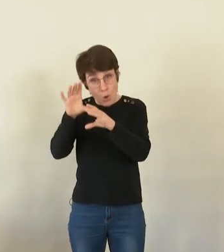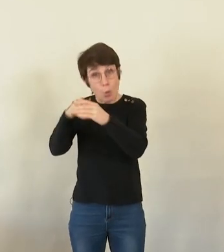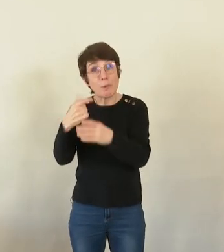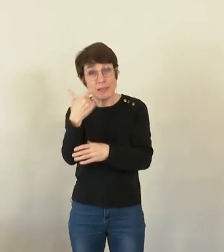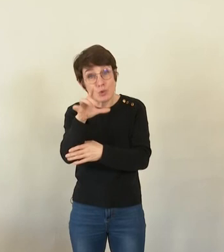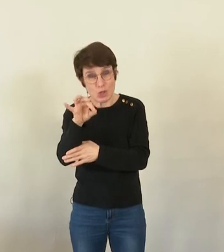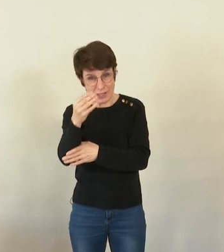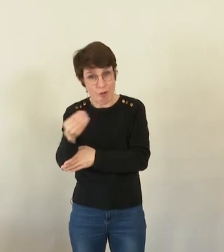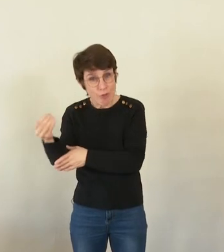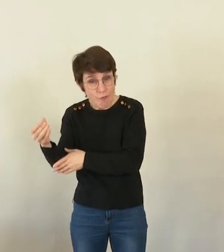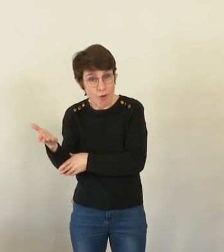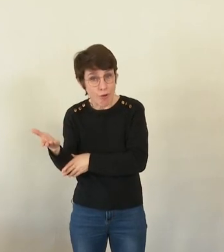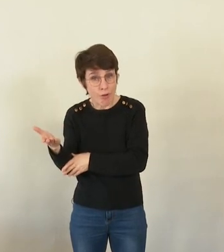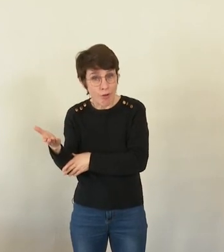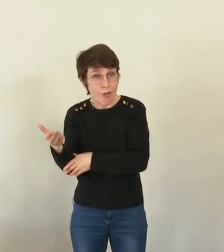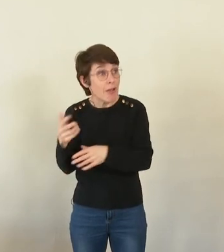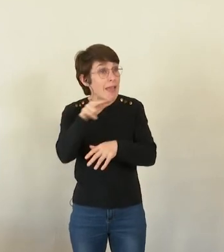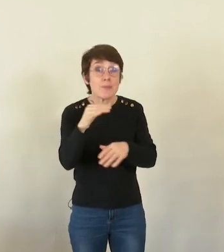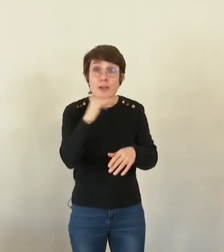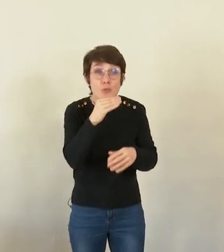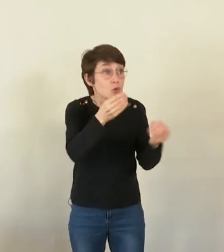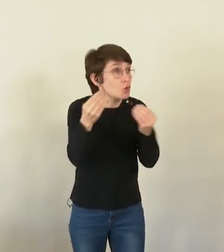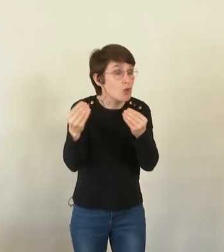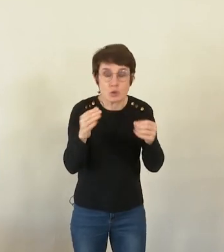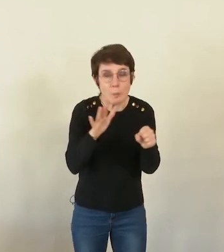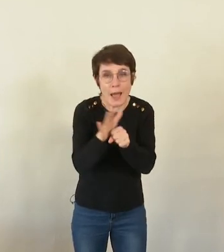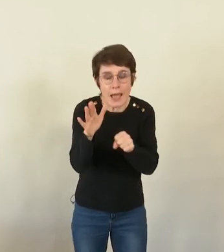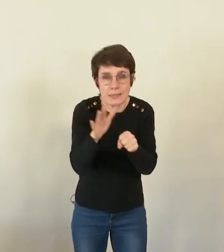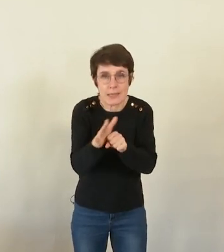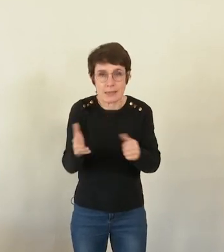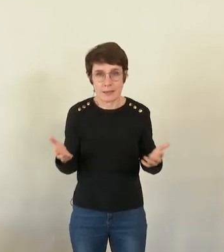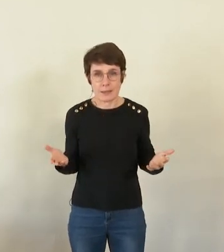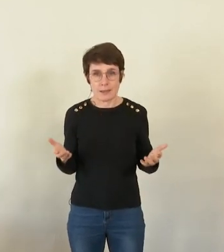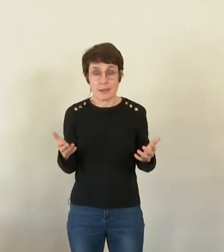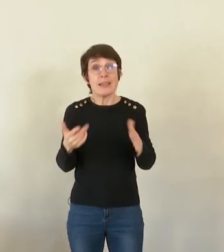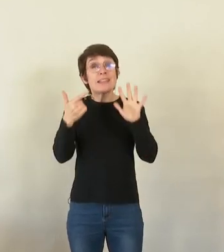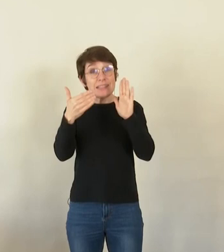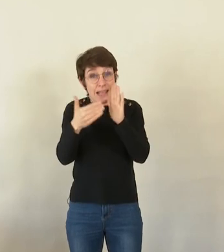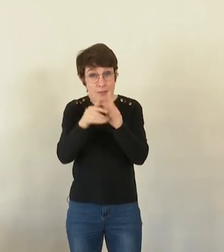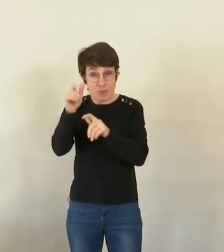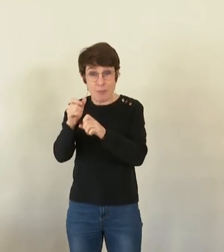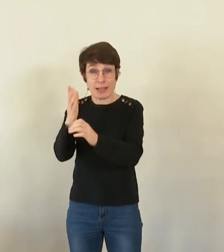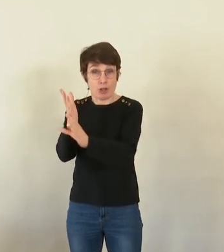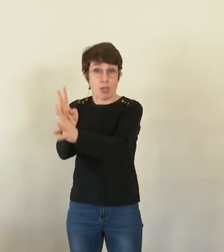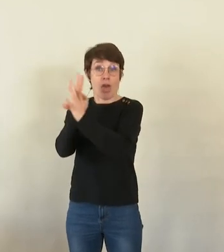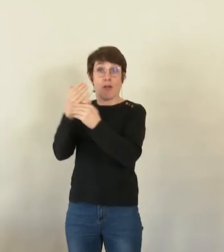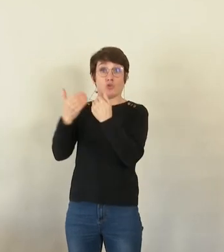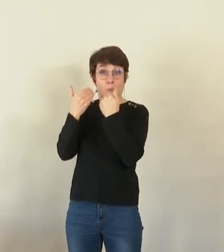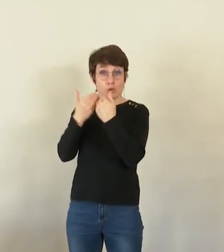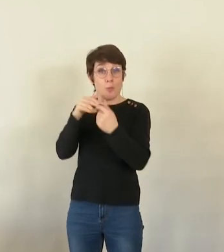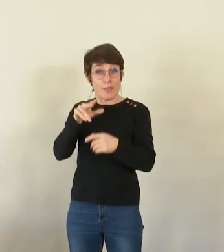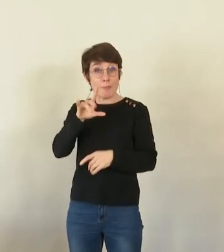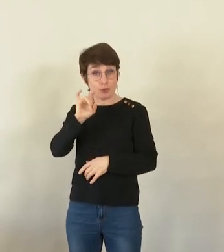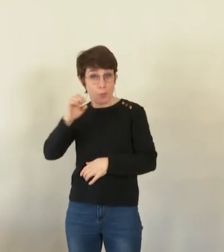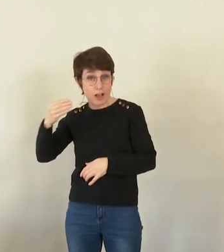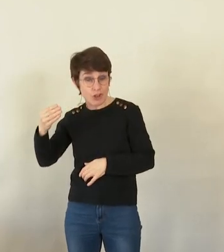un manque créant d'hébergement d'urgence nous comptons plus de 7000 demandeurs de logements sociaux et les bailleurs sociaux qui